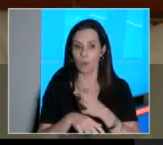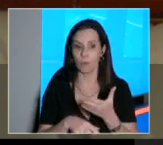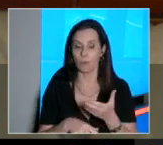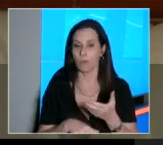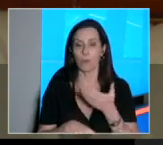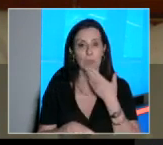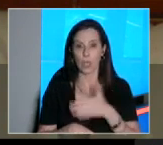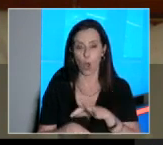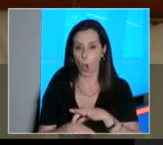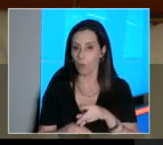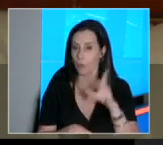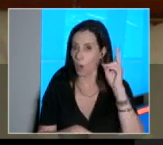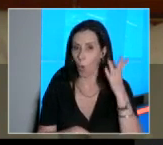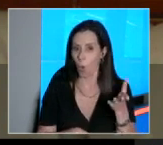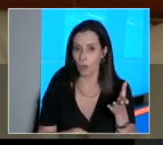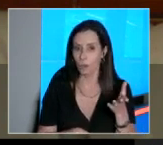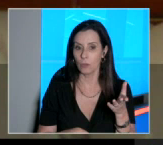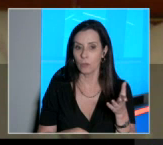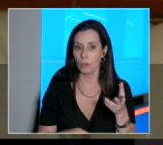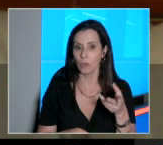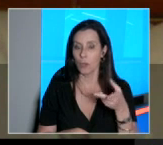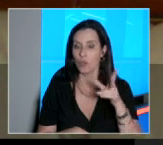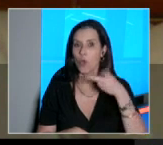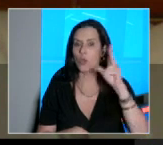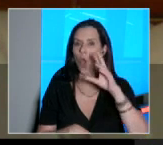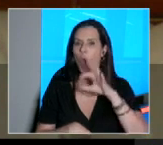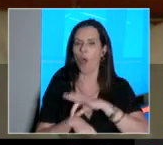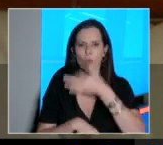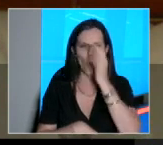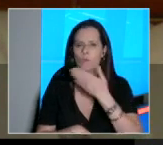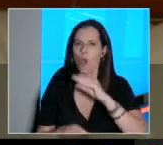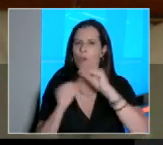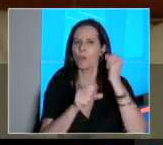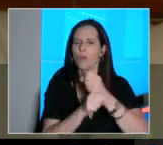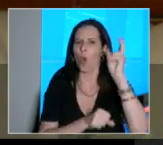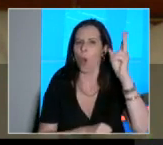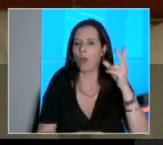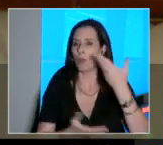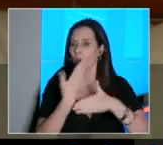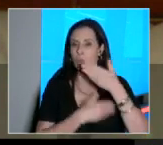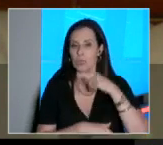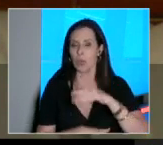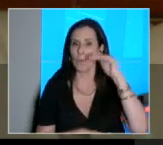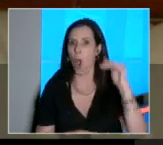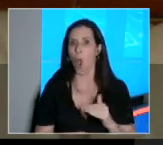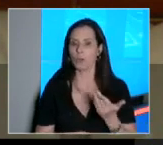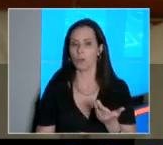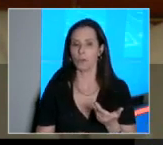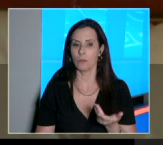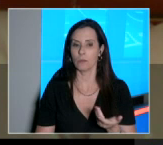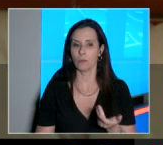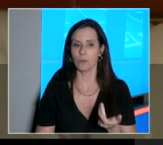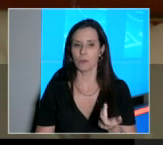מלאי הרופאים הישראלים בחול הולך וגדל, מלאי הרופאים שעלו לארץ הולך ויורד,